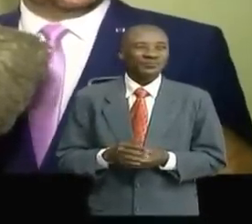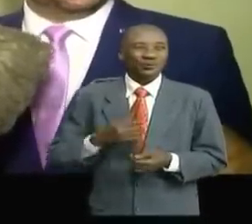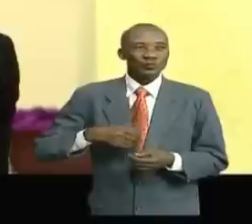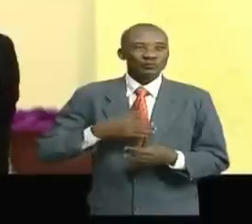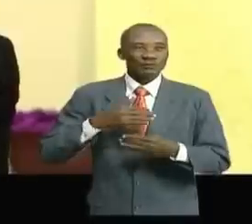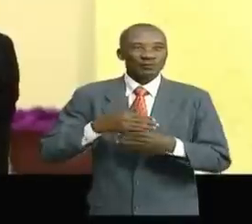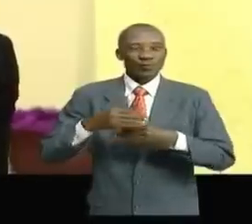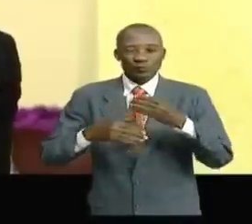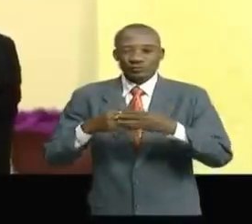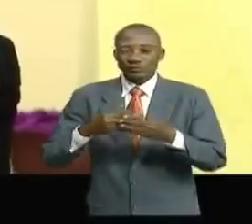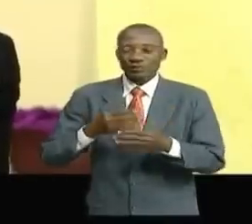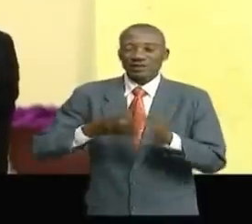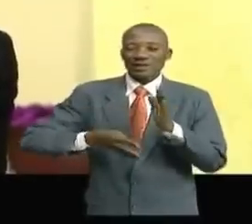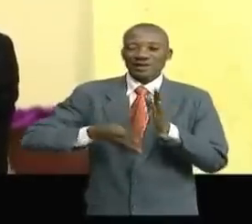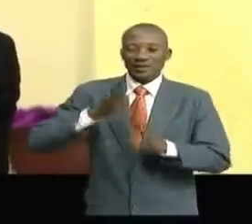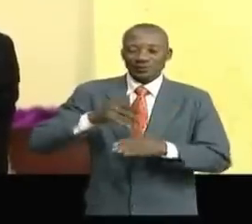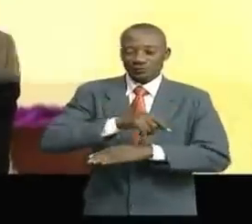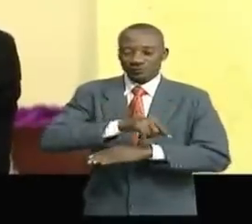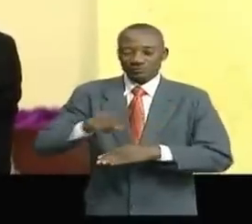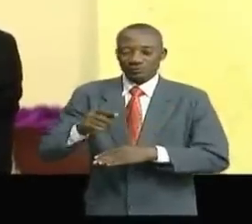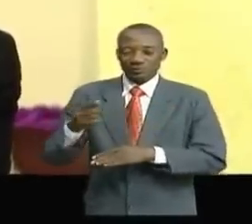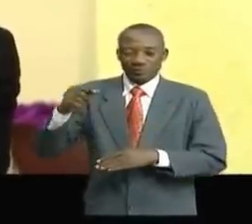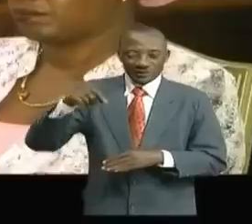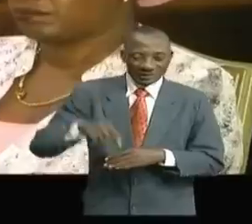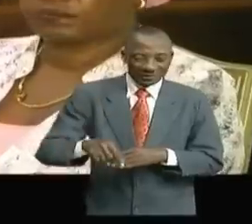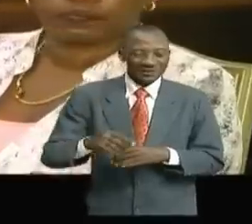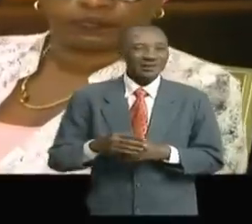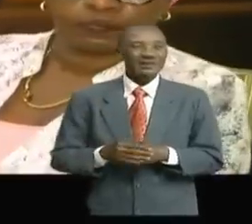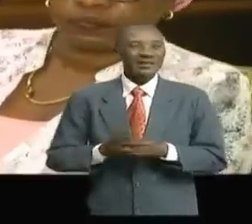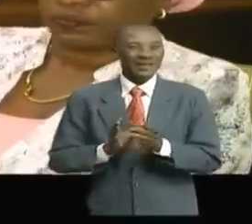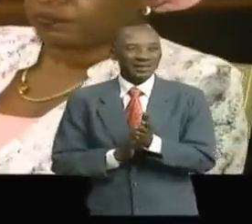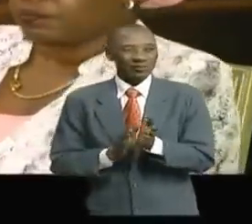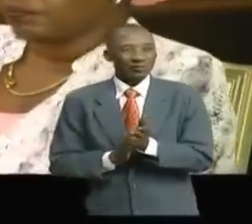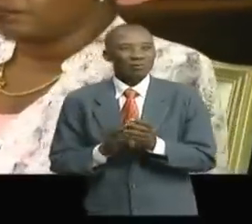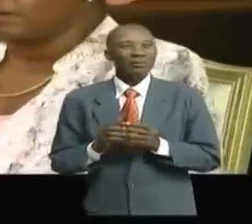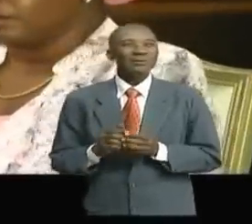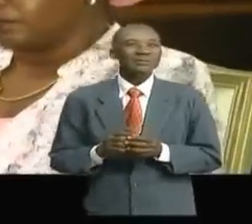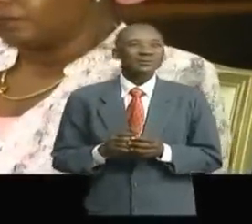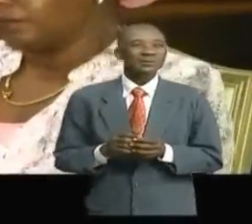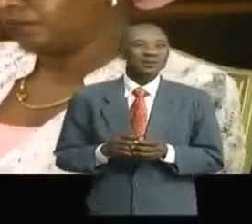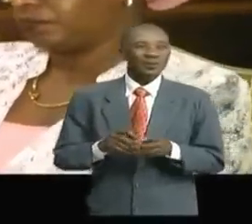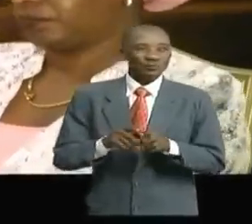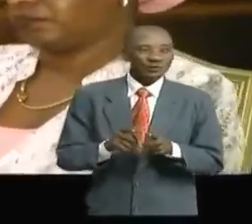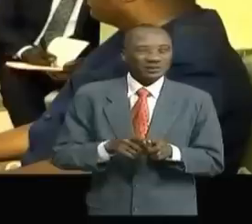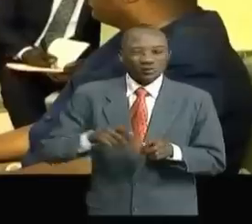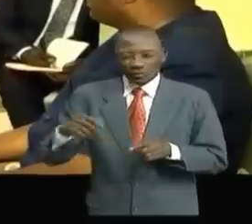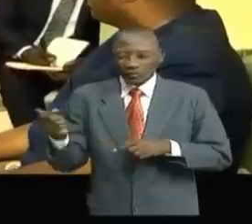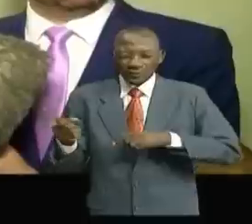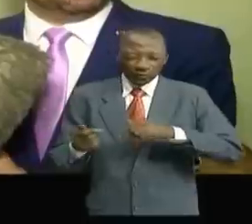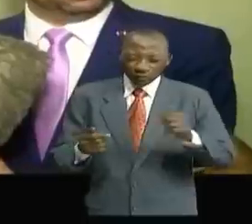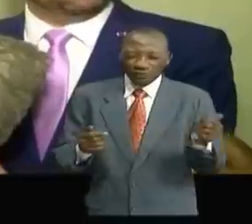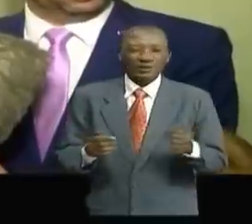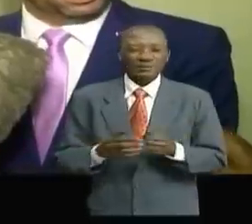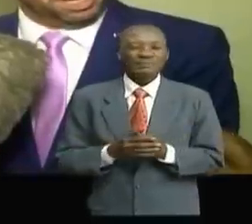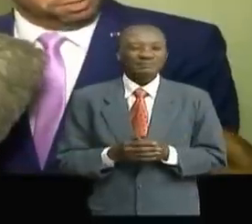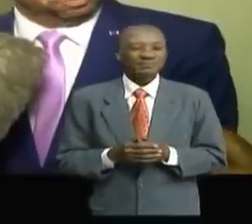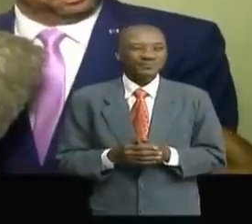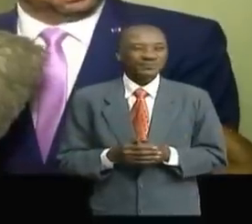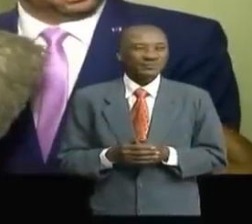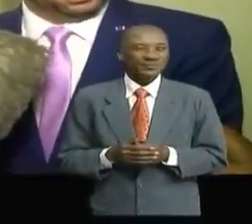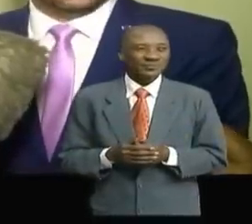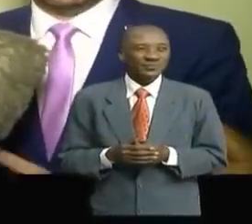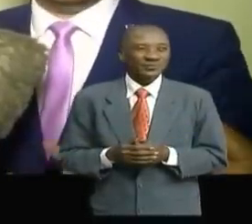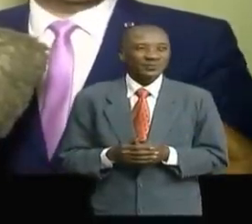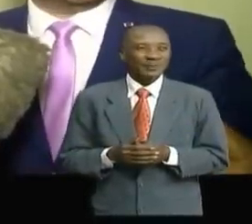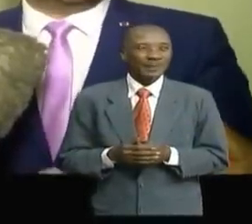de quartier pour faciliter les démarches d'état civil, de population, avec à chaque fois un poste de police de proximité. Nous en avons rénové 4 de